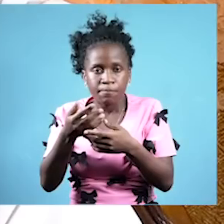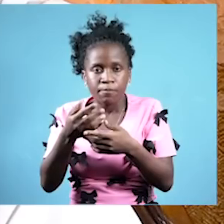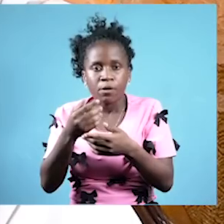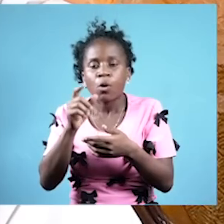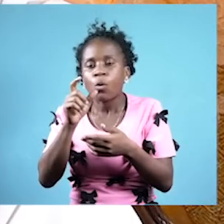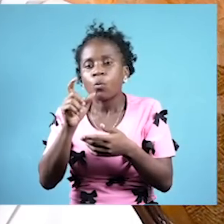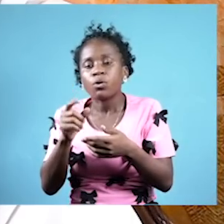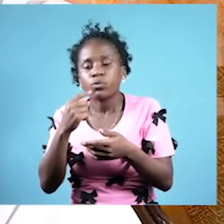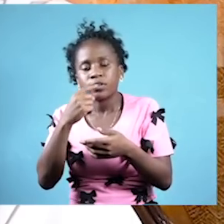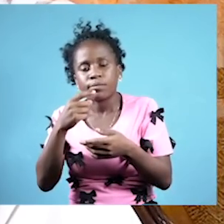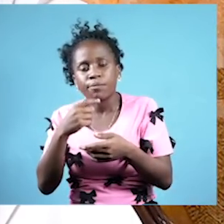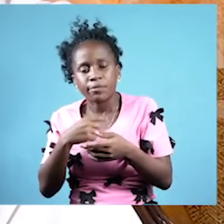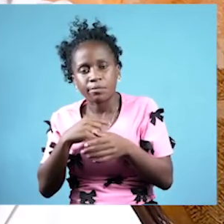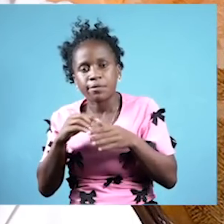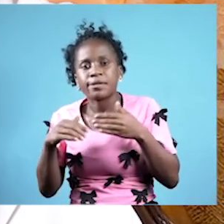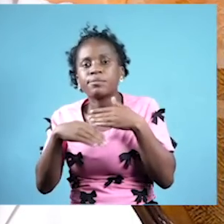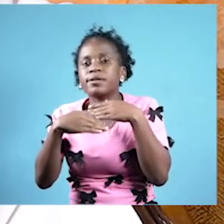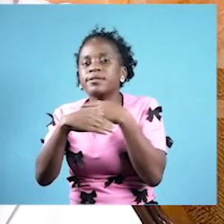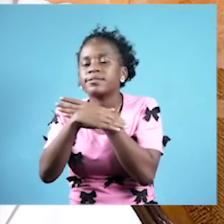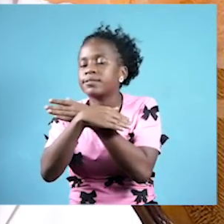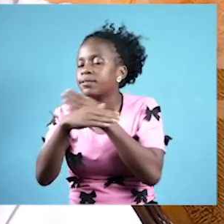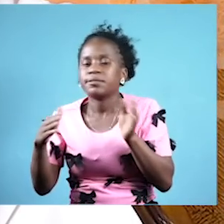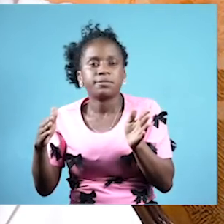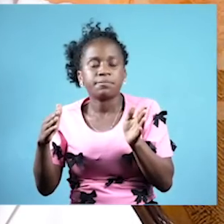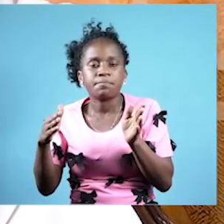Nilishutumiwa kukisaliti chama.